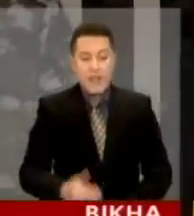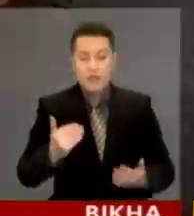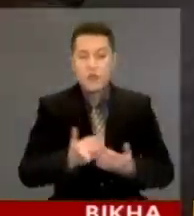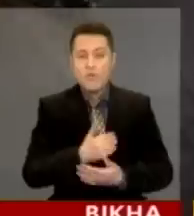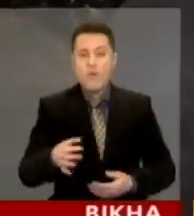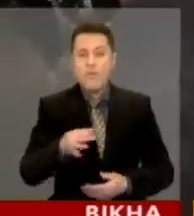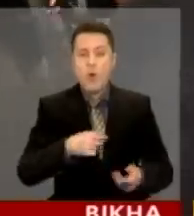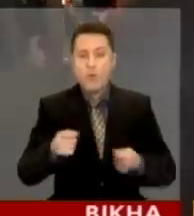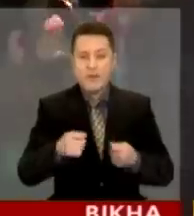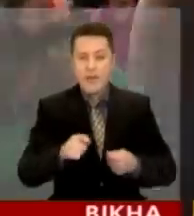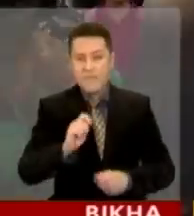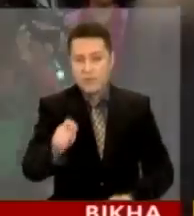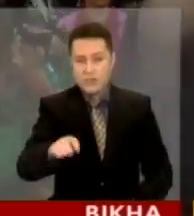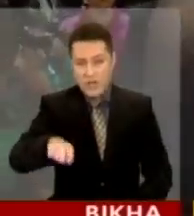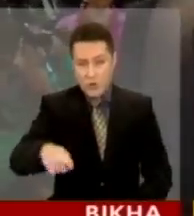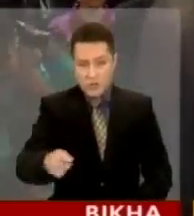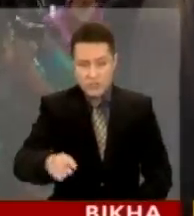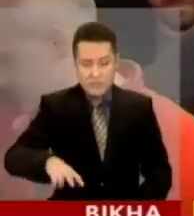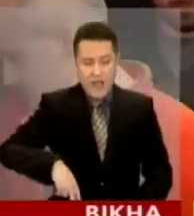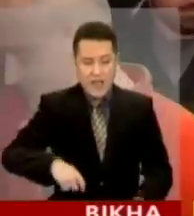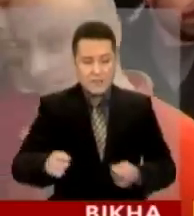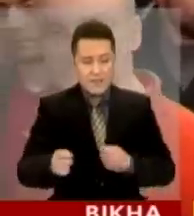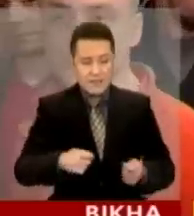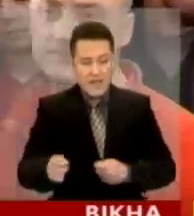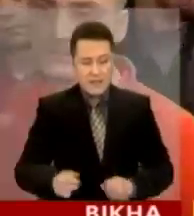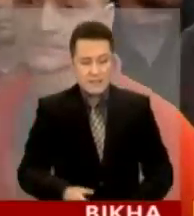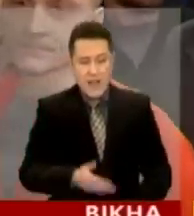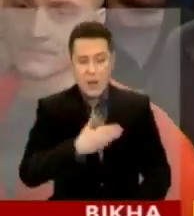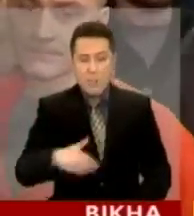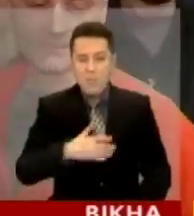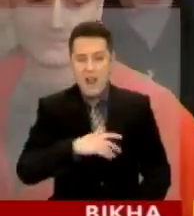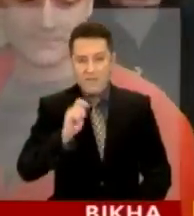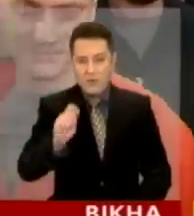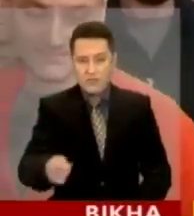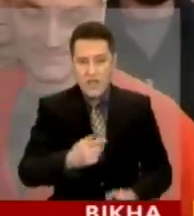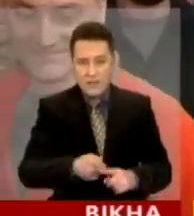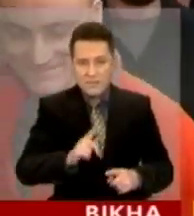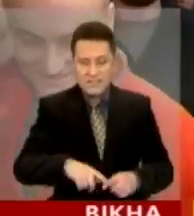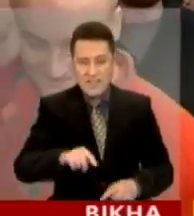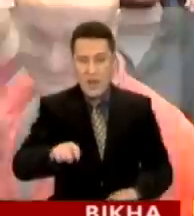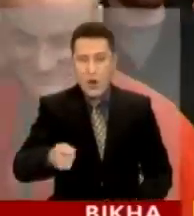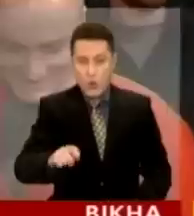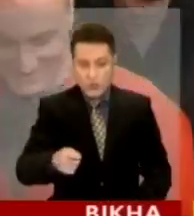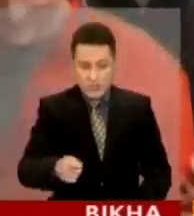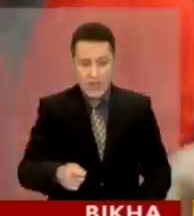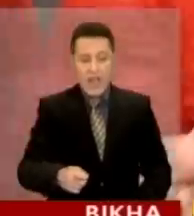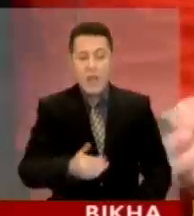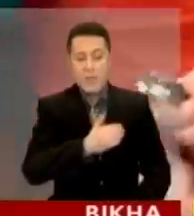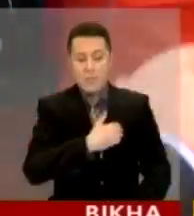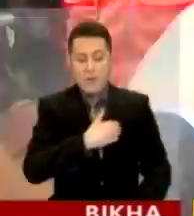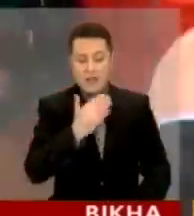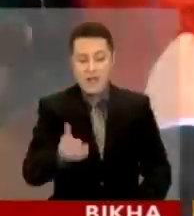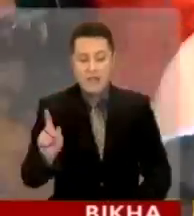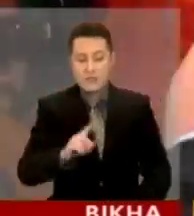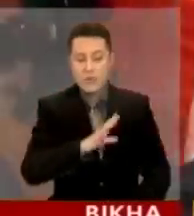традицією вручили ключі від адміністрації ми вам вручаєм ці ключі бажаємо щоб ви були найкращим